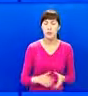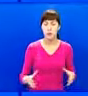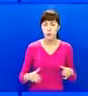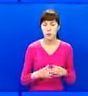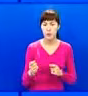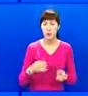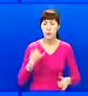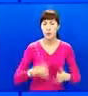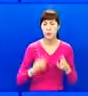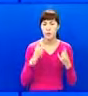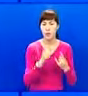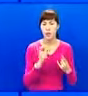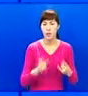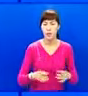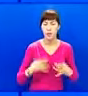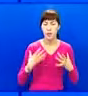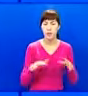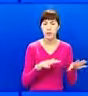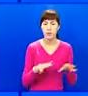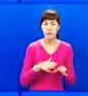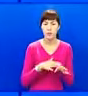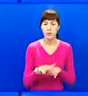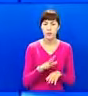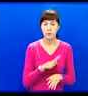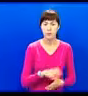ұйымдастырумен ұстаз ұлы тұлға атты мерекелік іс-шарасы өтті.